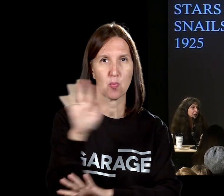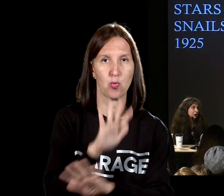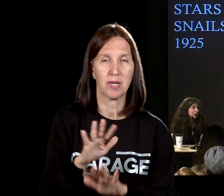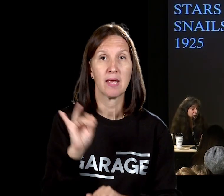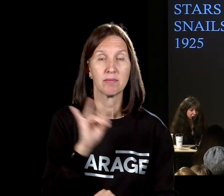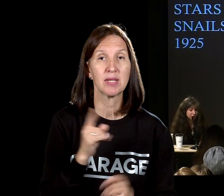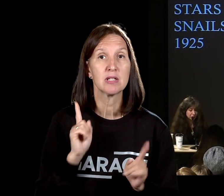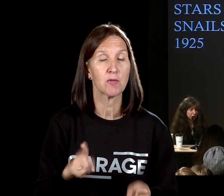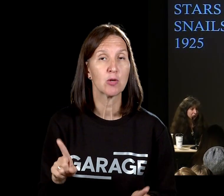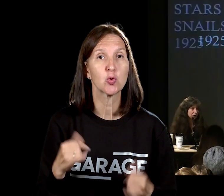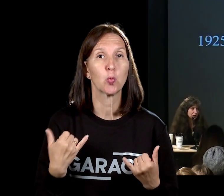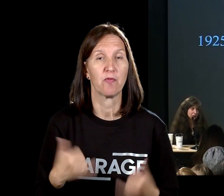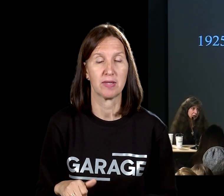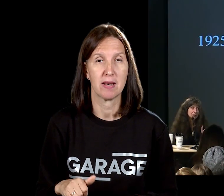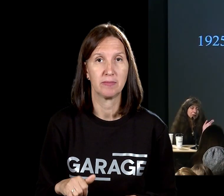собственно говоря, действительно